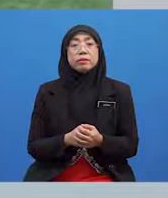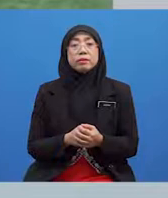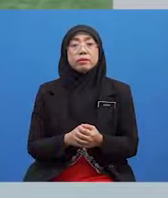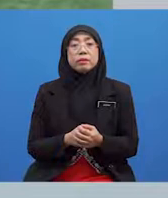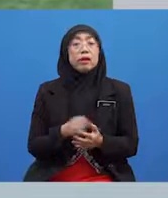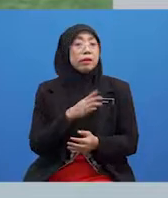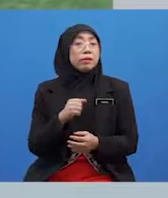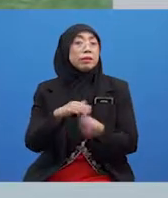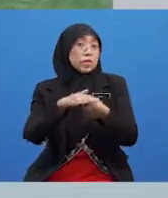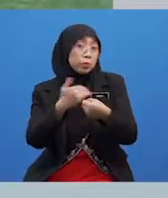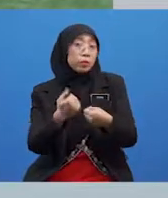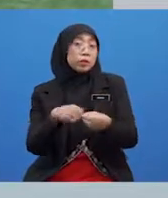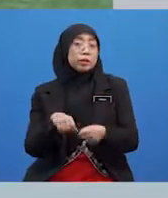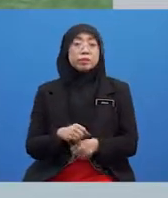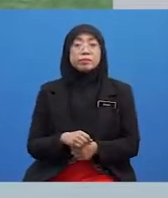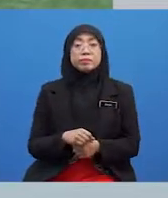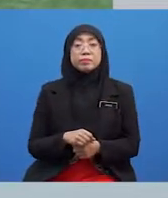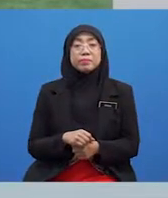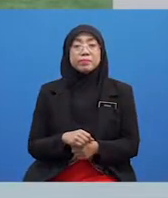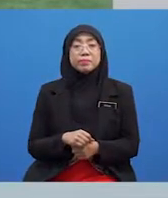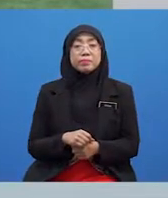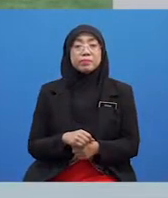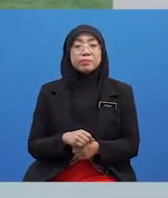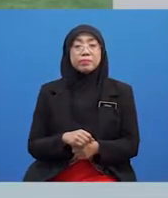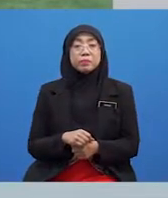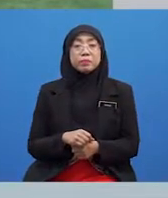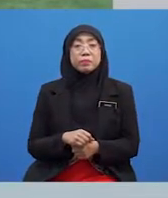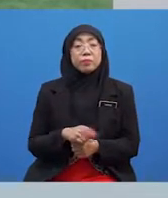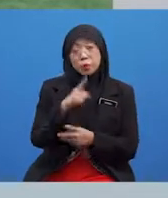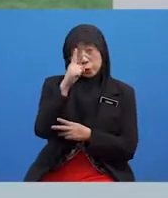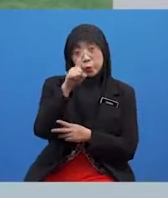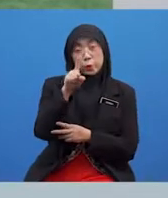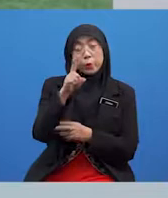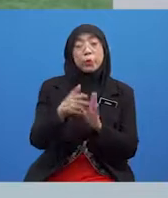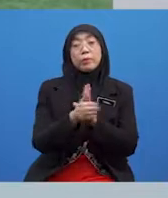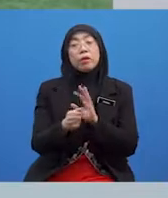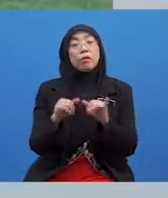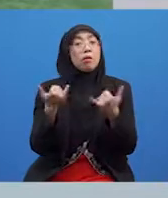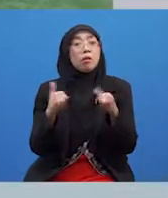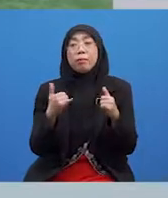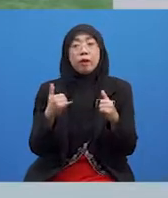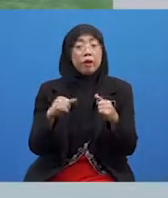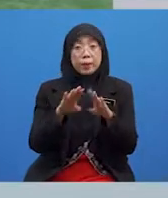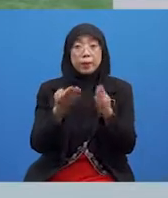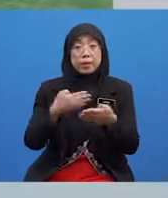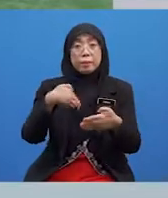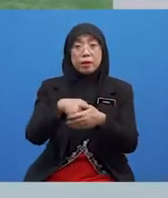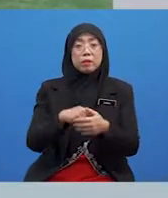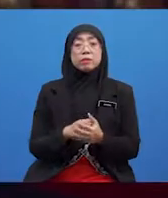Kebolehan melakukan kemahiran ini dengan baik sangat penting untuk mengatasi pemain lawan.